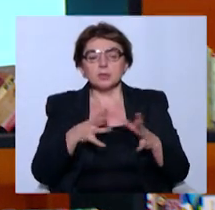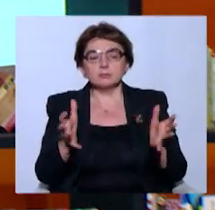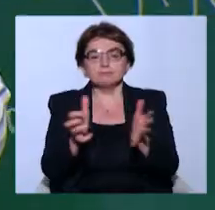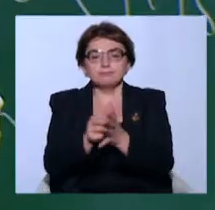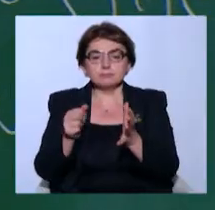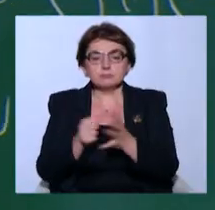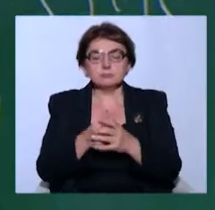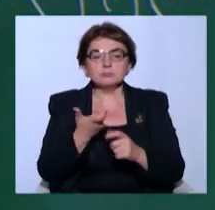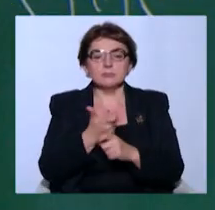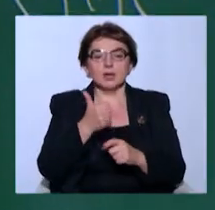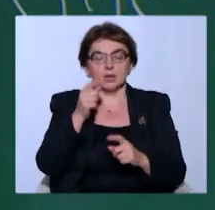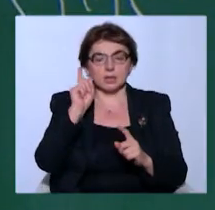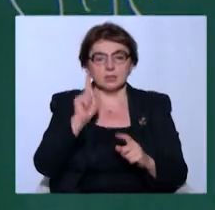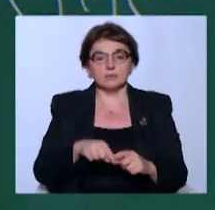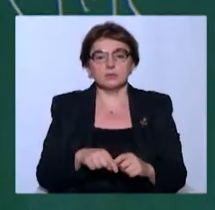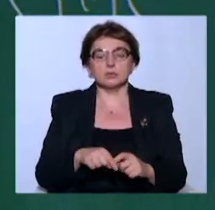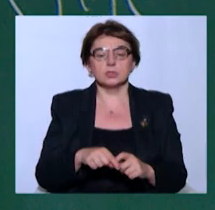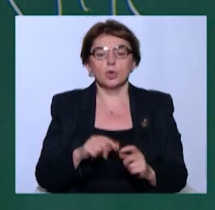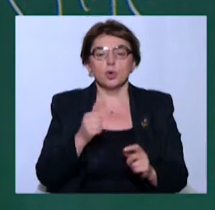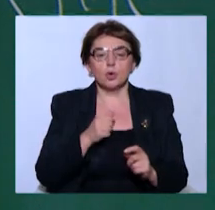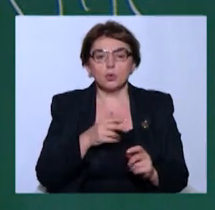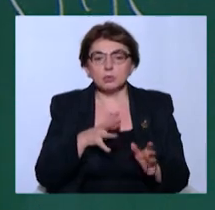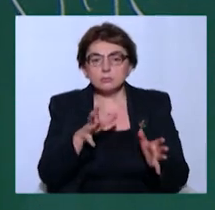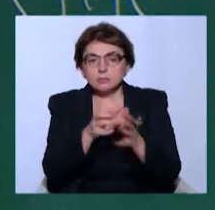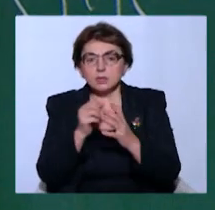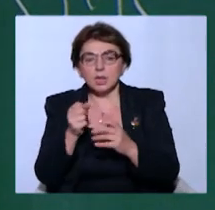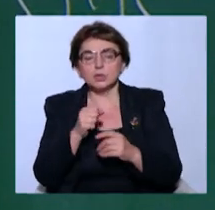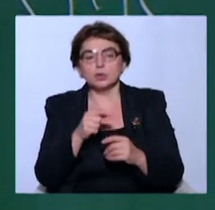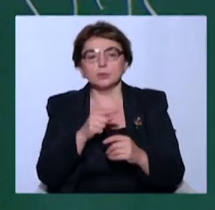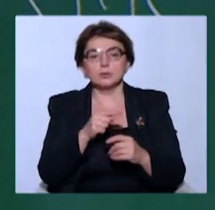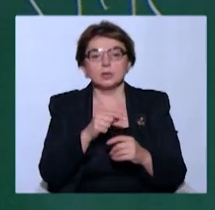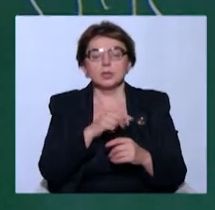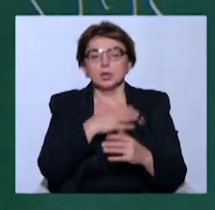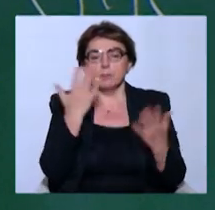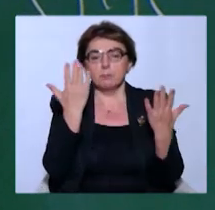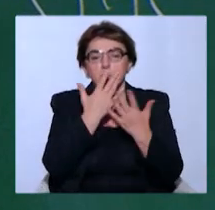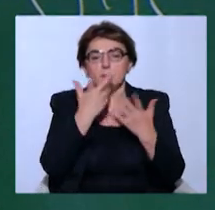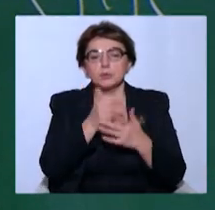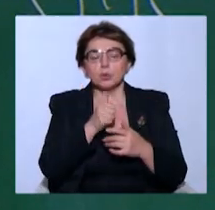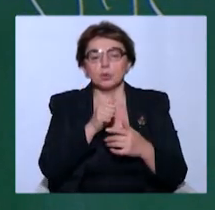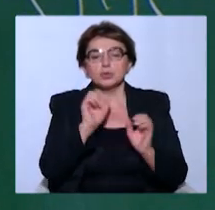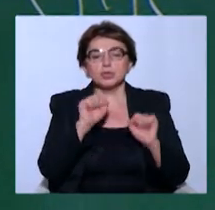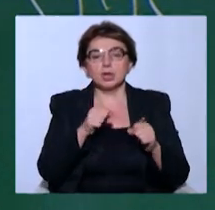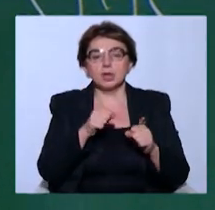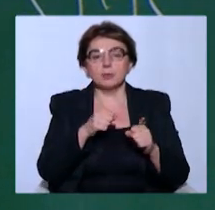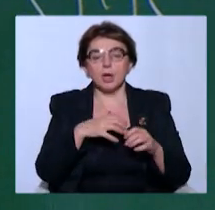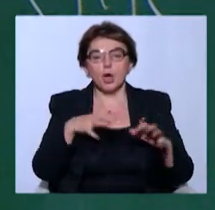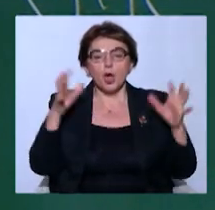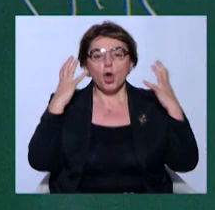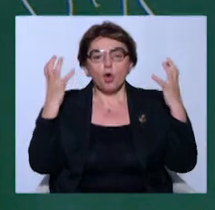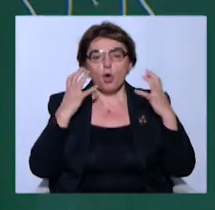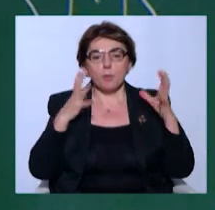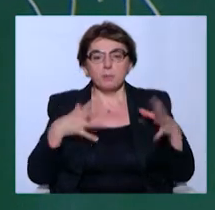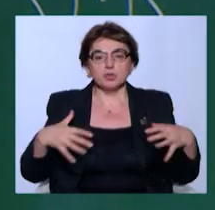ზრუნვა. ძუძუმწოვრების ფრინველები ზრუნავენ შთამომავლობაზე. Და